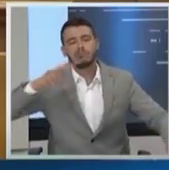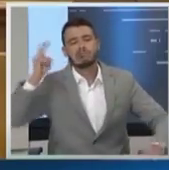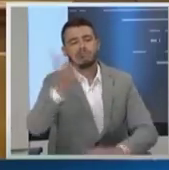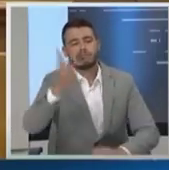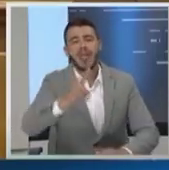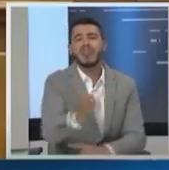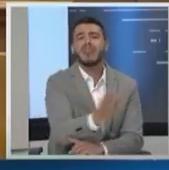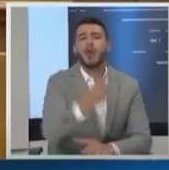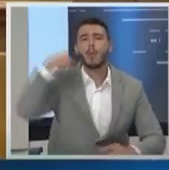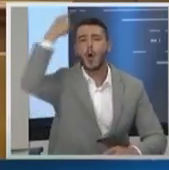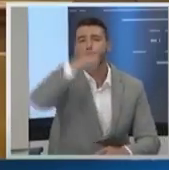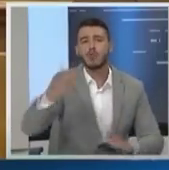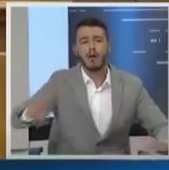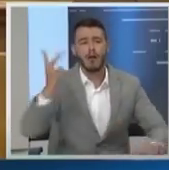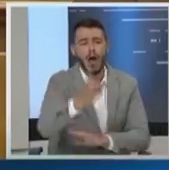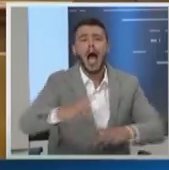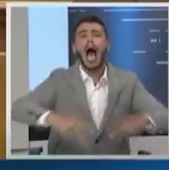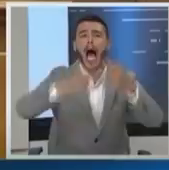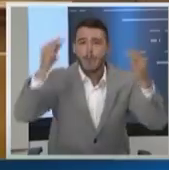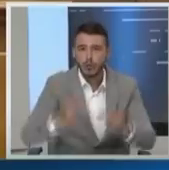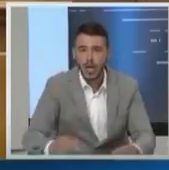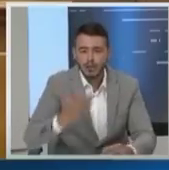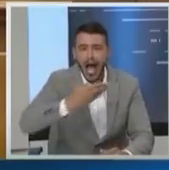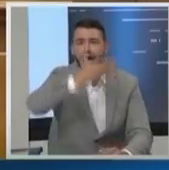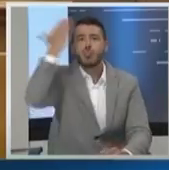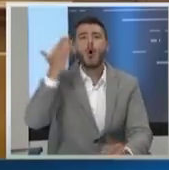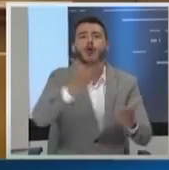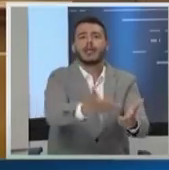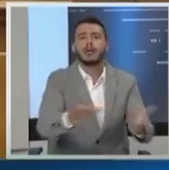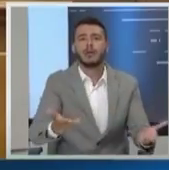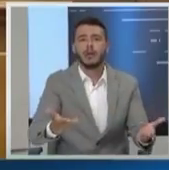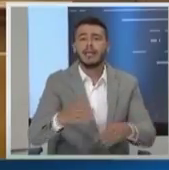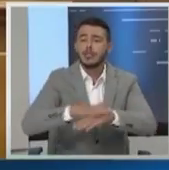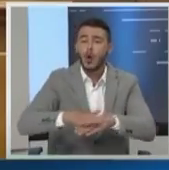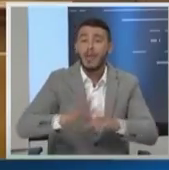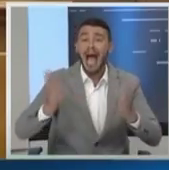τοίχο δύο ανθρώπους που αποδείχθηκε ότι ήταν αθώοι. Τι θα λέγατε για μένα εσείς, αν τα είχα εγώ αυτά.